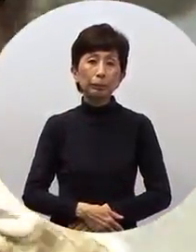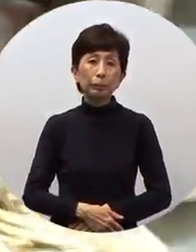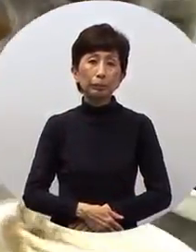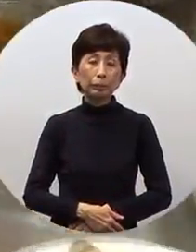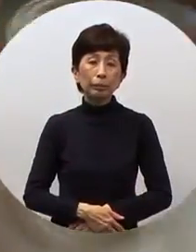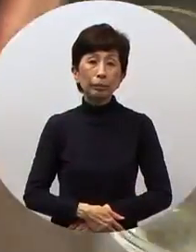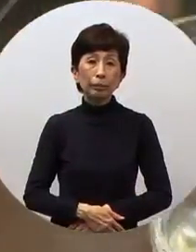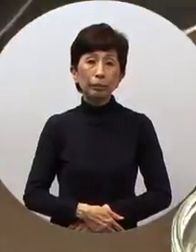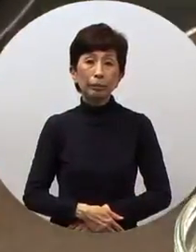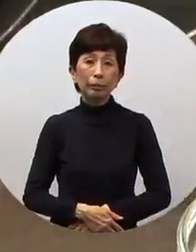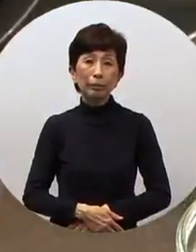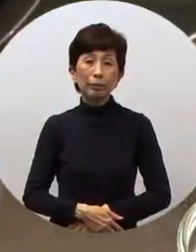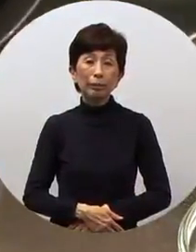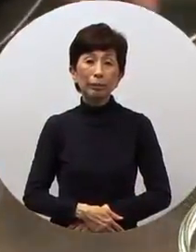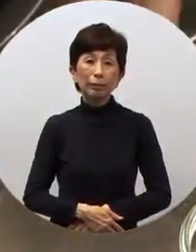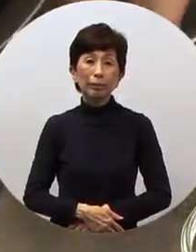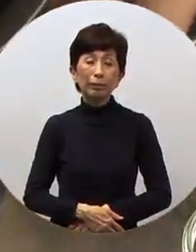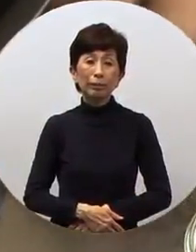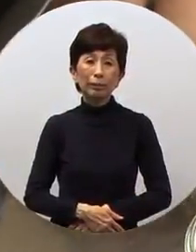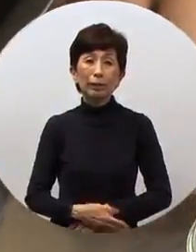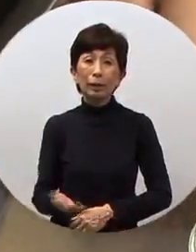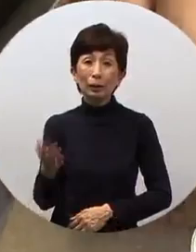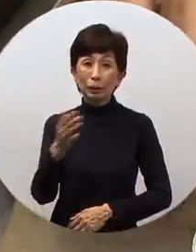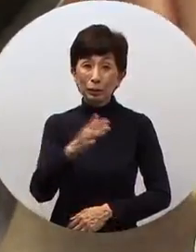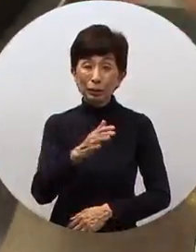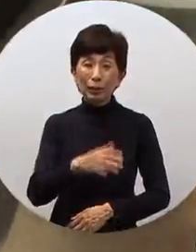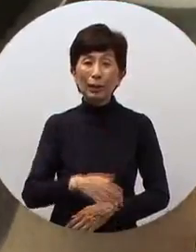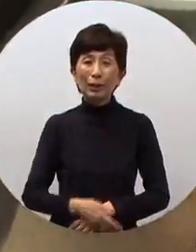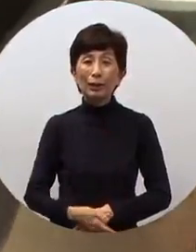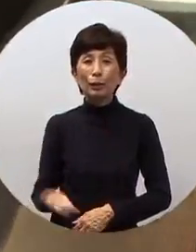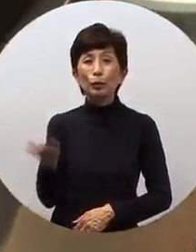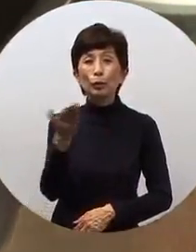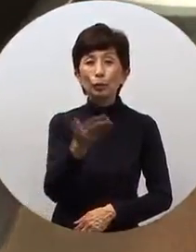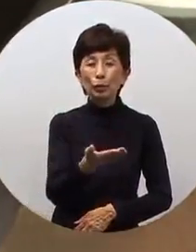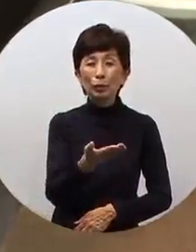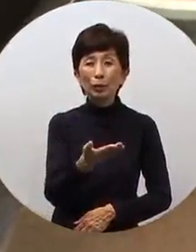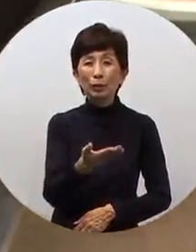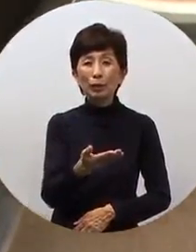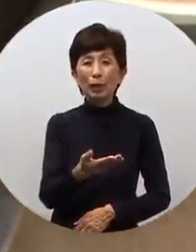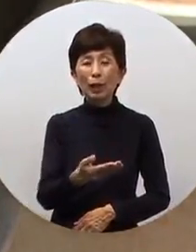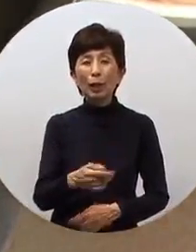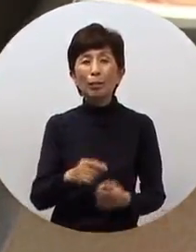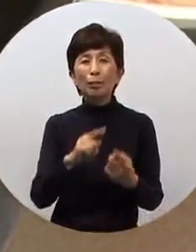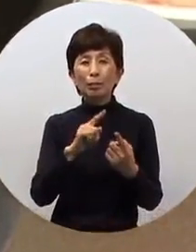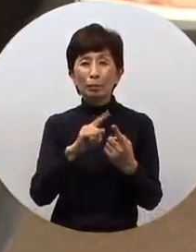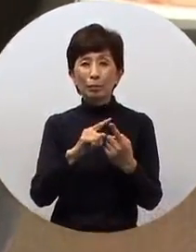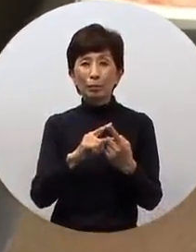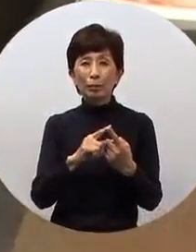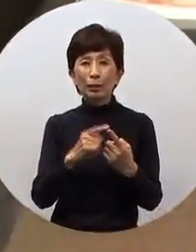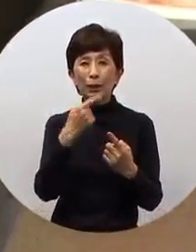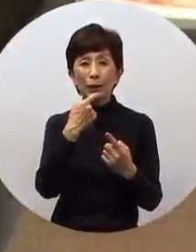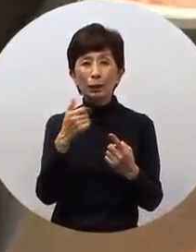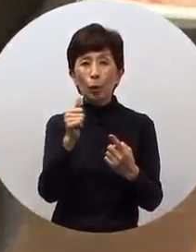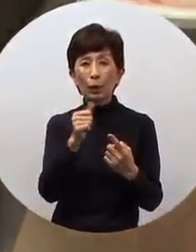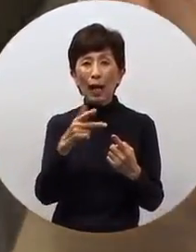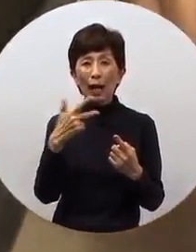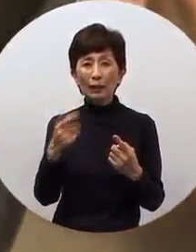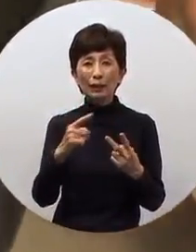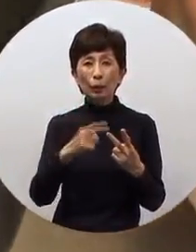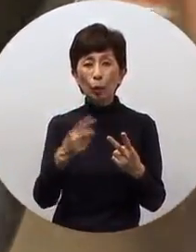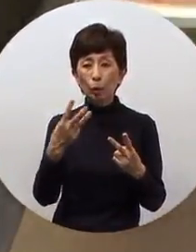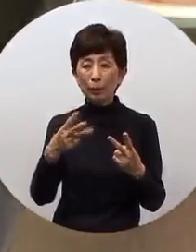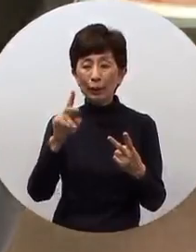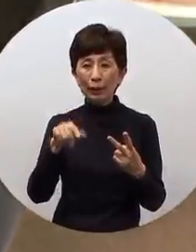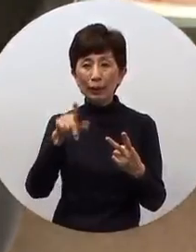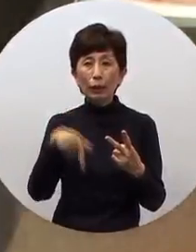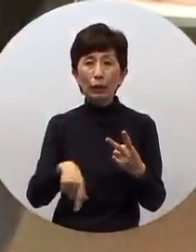はい、続いて調味料。 はい、調味料を先に入れていきます。はい、 白だしとみりんです